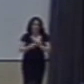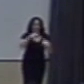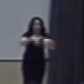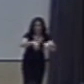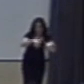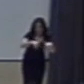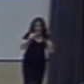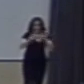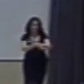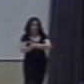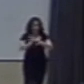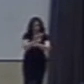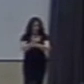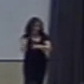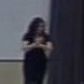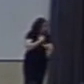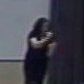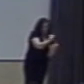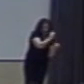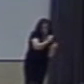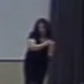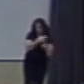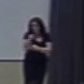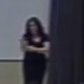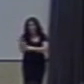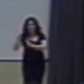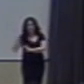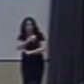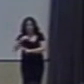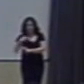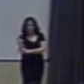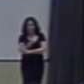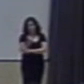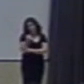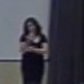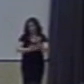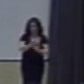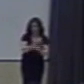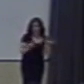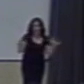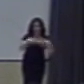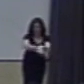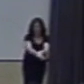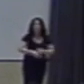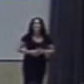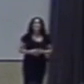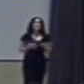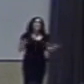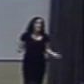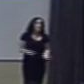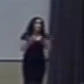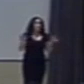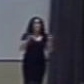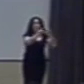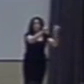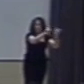és feina i el que és al final una inquietud molt personal. Això que comentàvem de... Bé, a les empreses privades